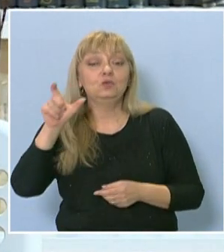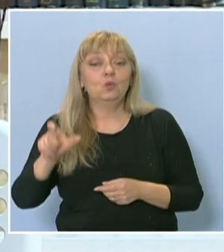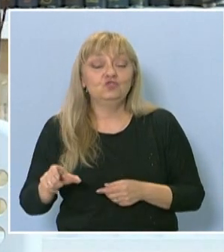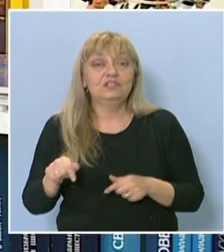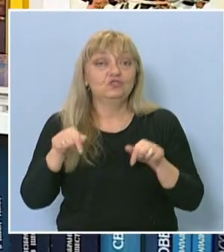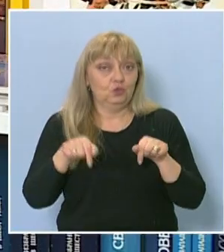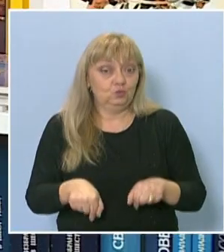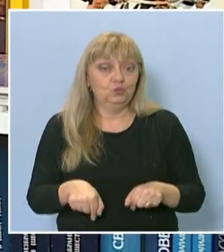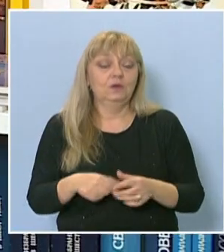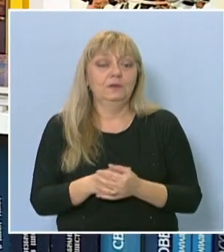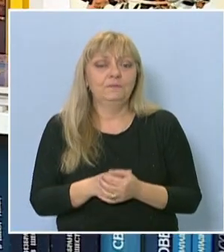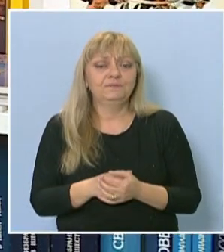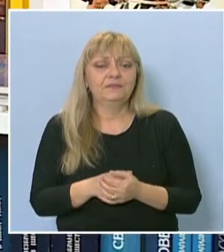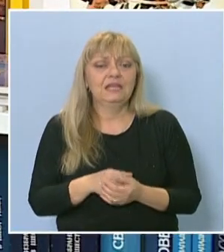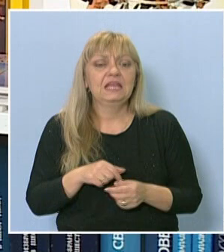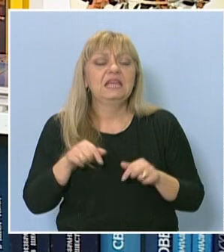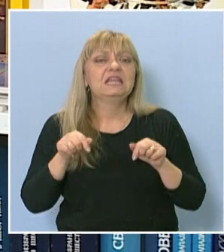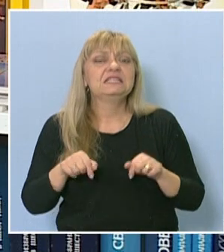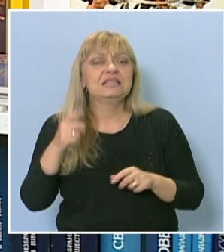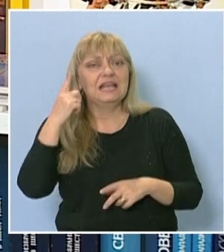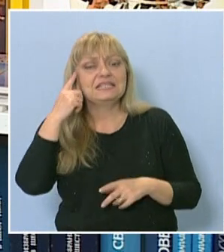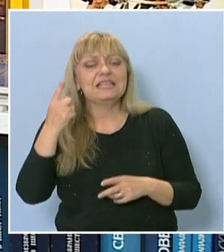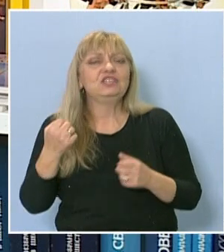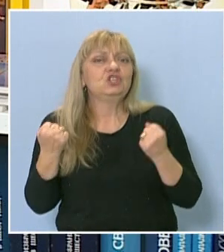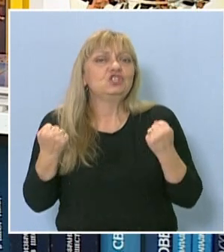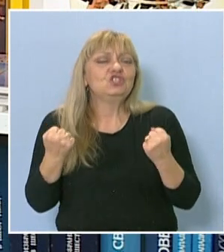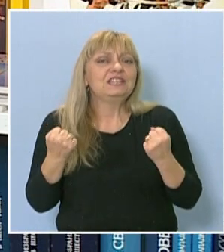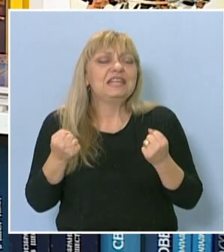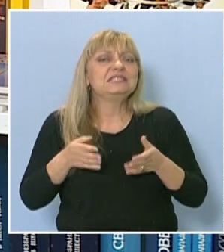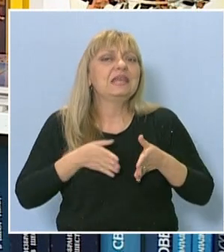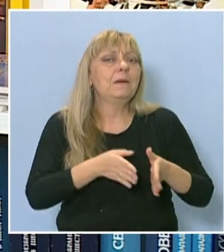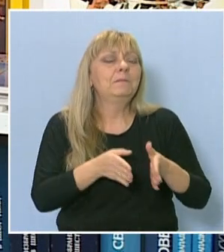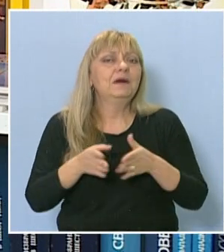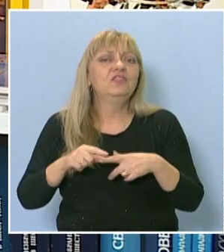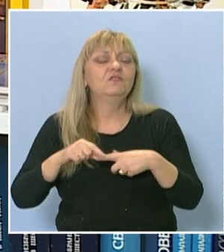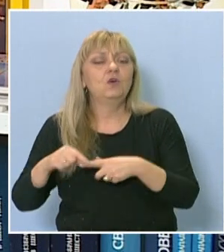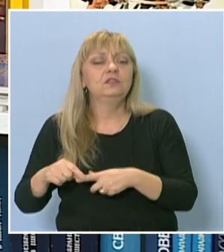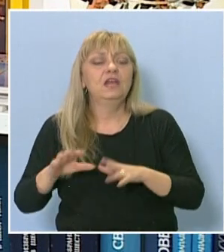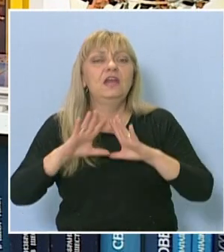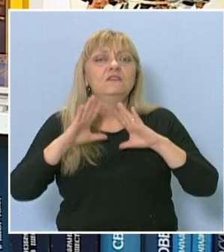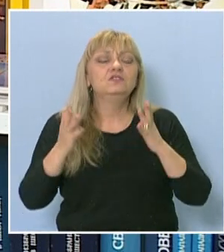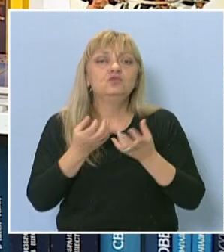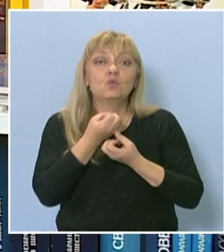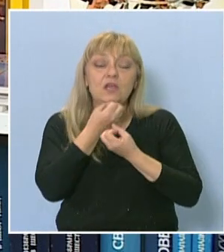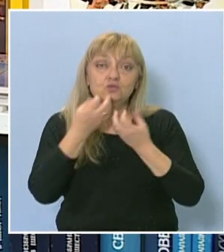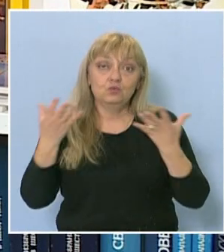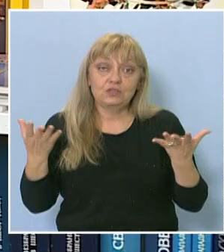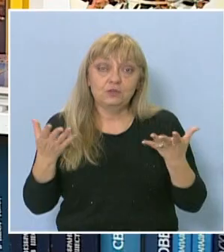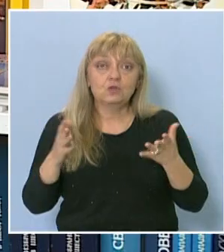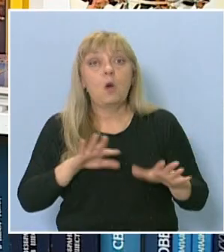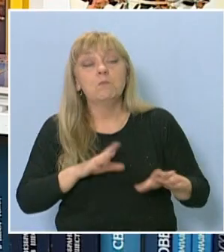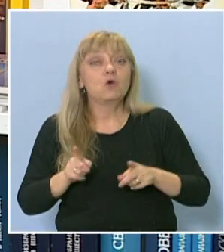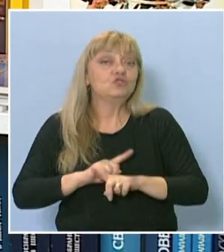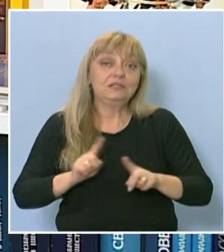Александър Пушкин? Не, вижте, то сега, нали, знаете, житейския път води ту насам, ту натам. Всичко може би една голяма случайност, а може и да не е точно